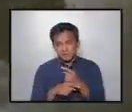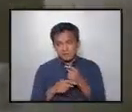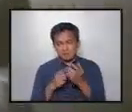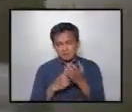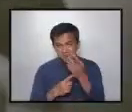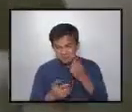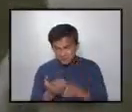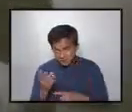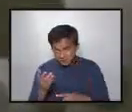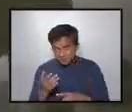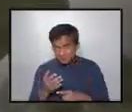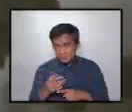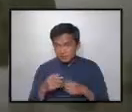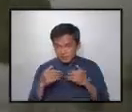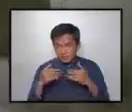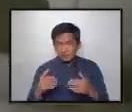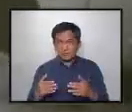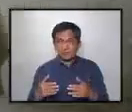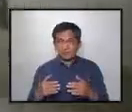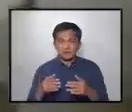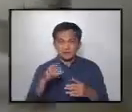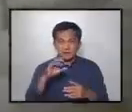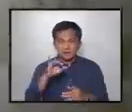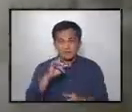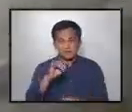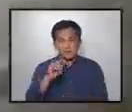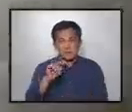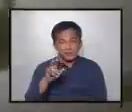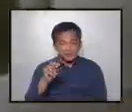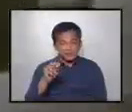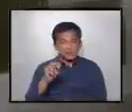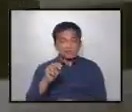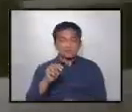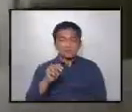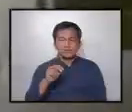argumento na sa pag-usad raw ng sibilisasyon,